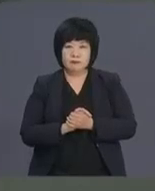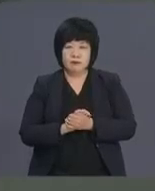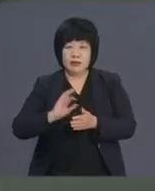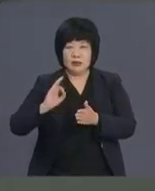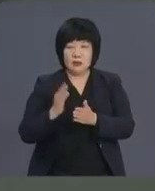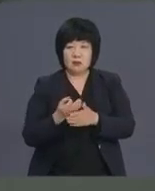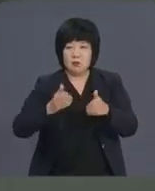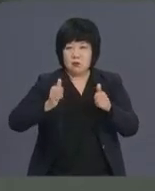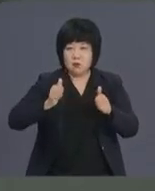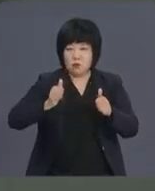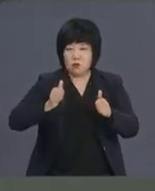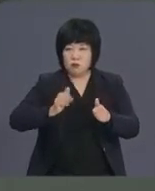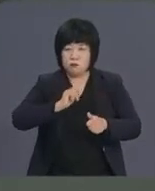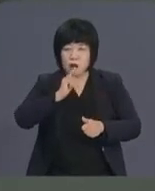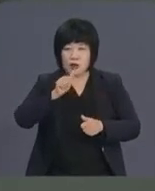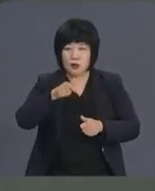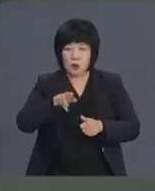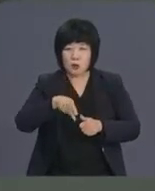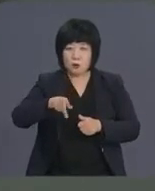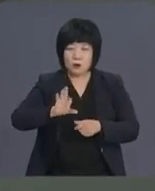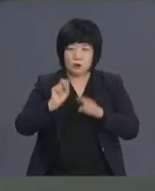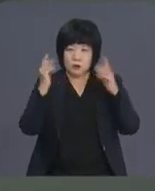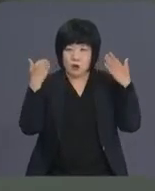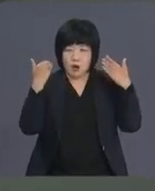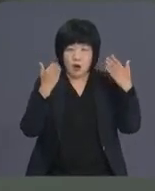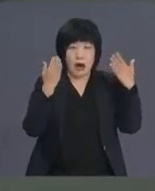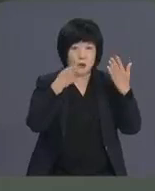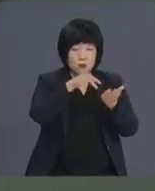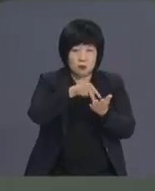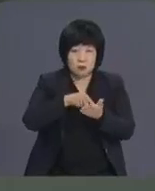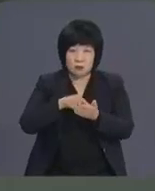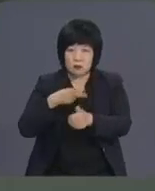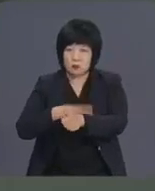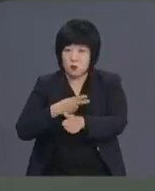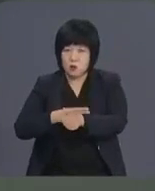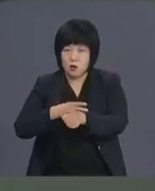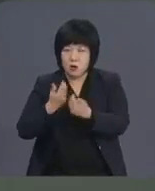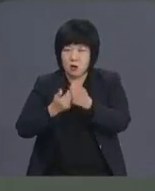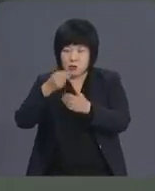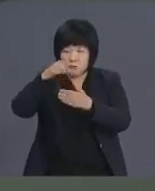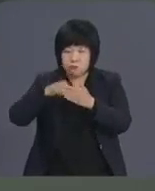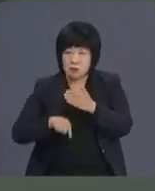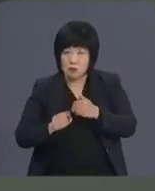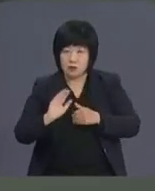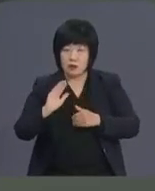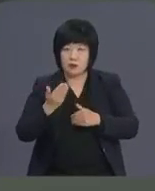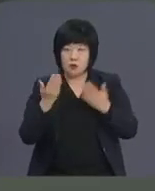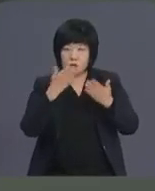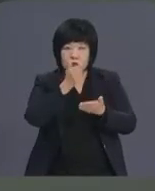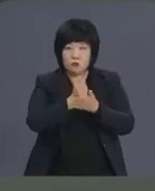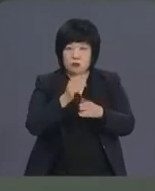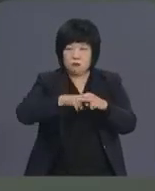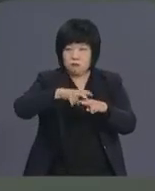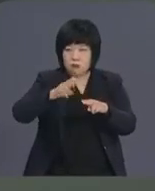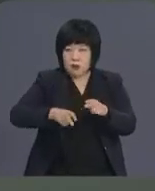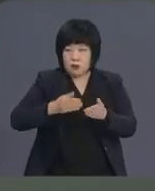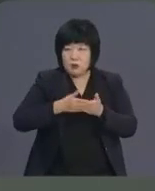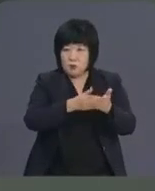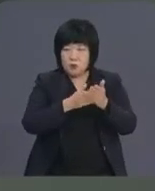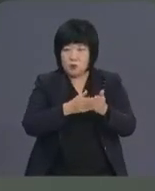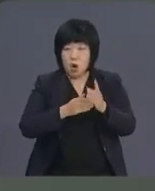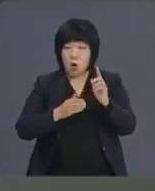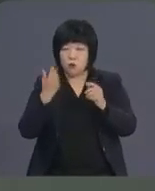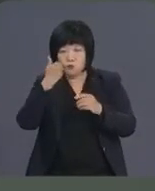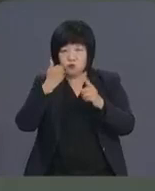임금 소송까지 벌인 경성대, 학교 측과 교직원 사이 갈등의 골이 깊어지고 있습니다. 총장 퇴진을 요구했던 한